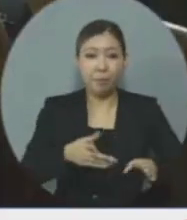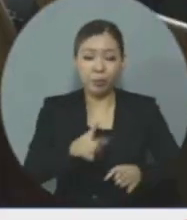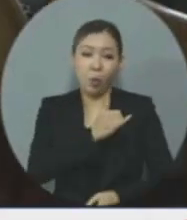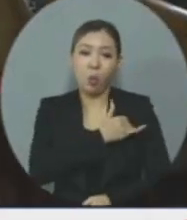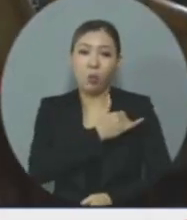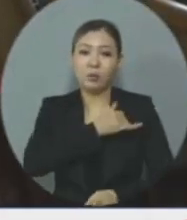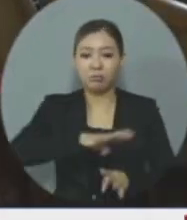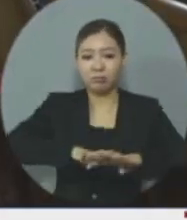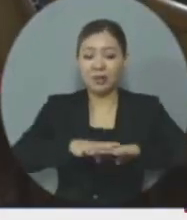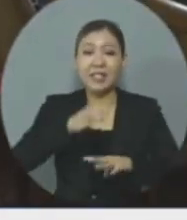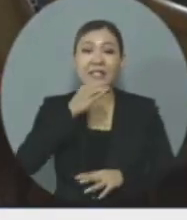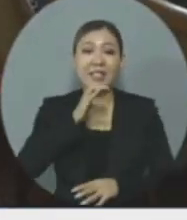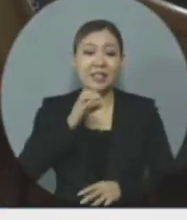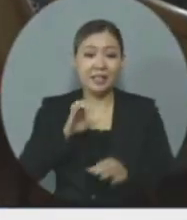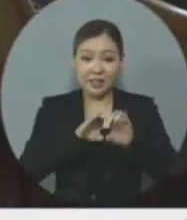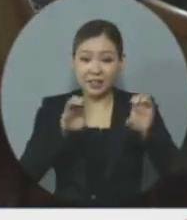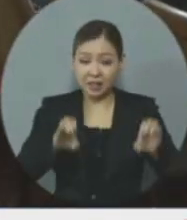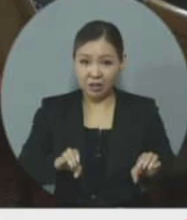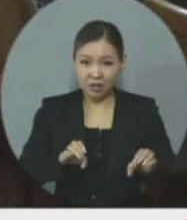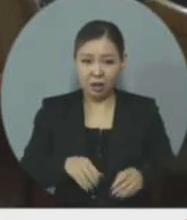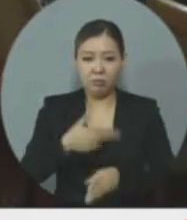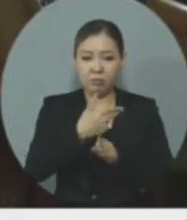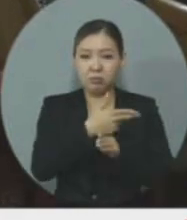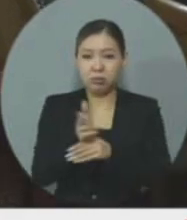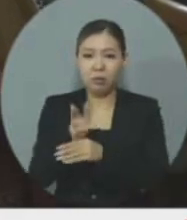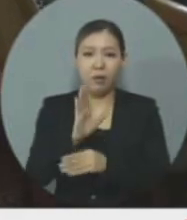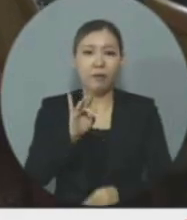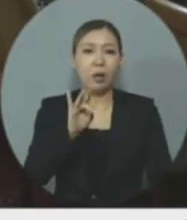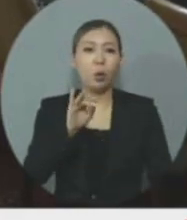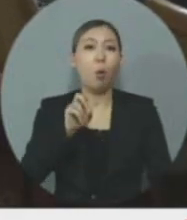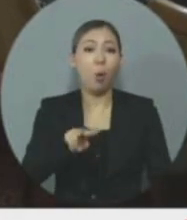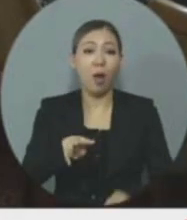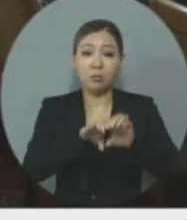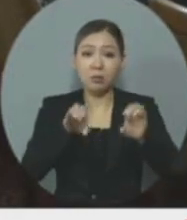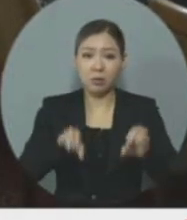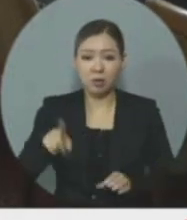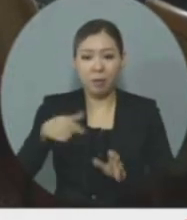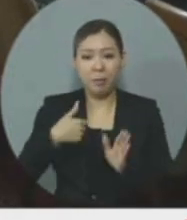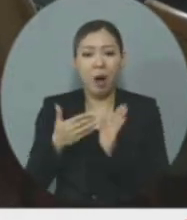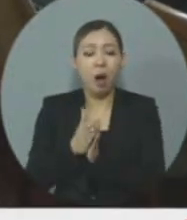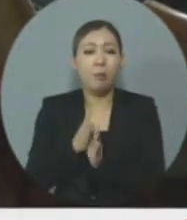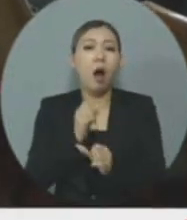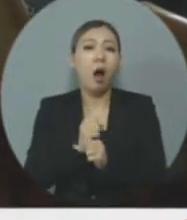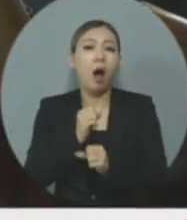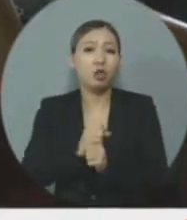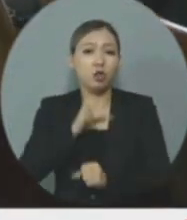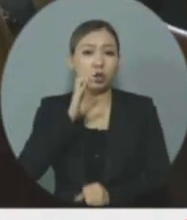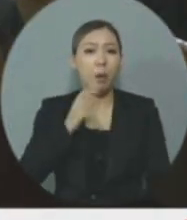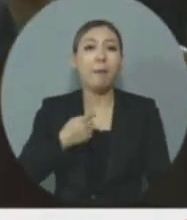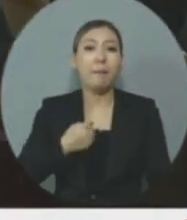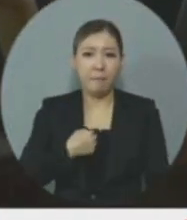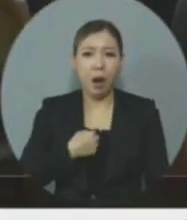мэдээлэл технологийн төсөл буюу дижитал кадастрын виртуал системдэр хамтран ажиллах сонирхолтой байгаа илэрхийллээ.